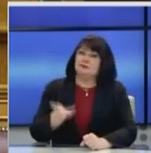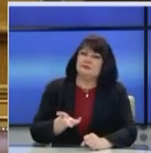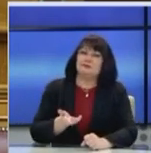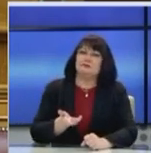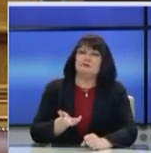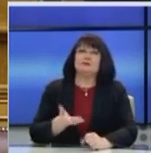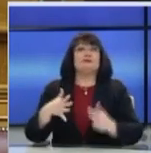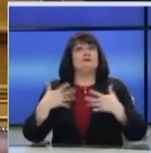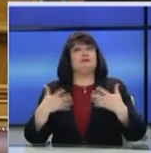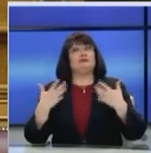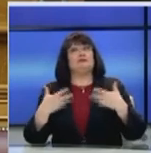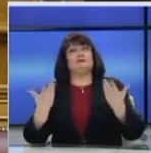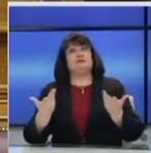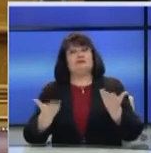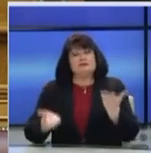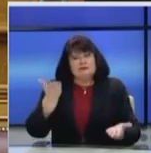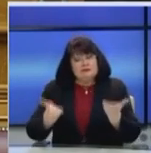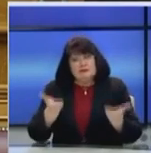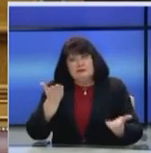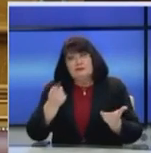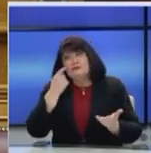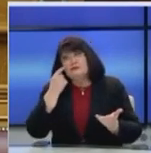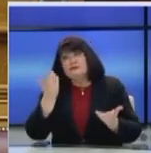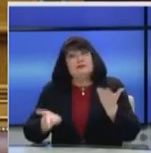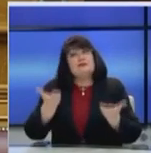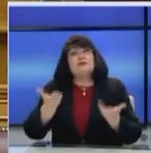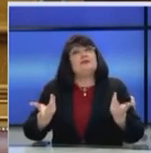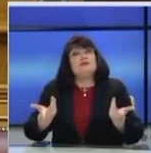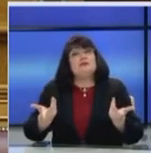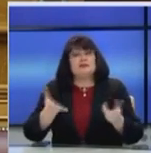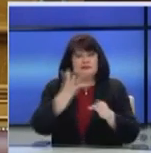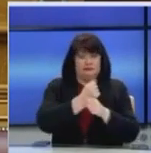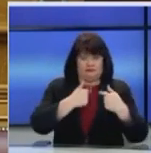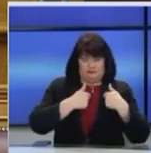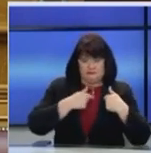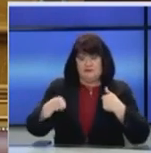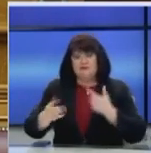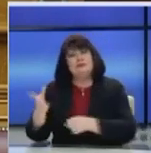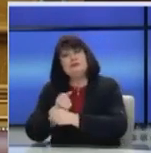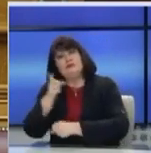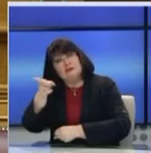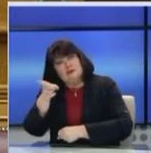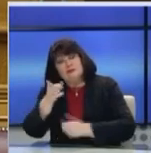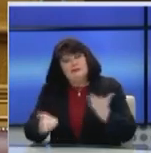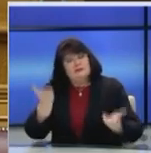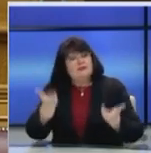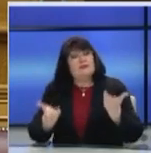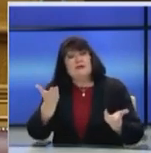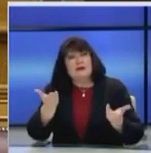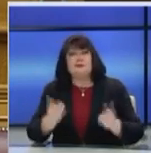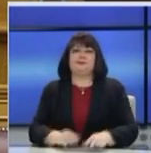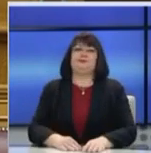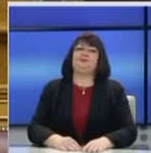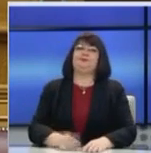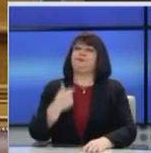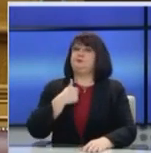συνέχεια με χαρά να τα βάλουμε στη ζυγαριά και να συγκρίνουμε αυτό το οποίο πετύχαμε εμείς με αυτό το οποίο πετύχατε εσείς.